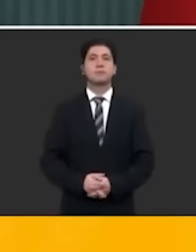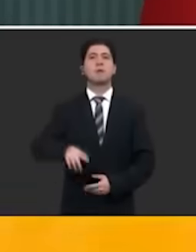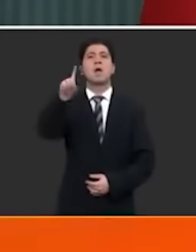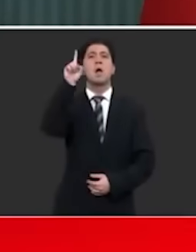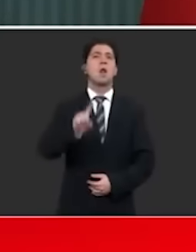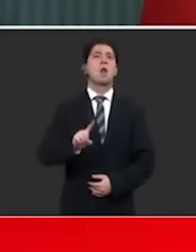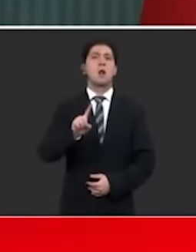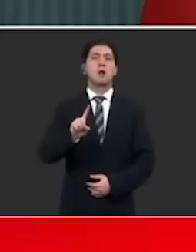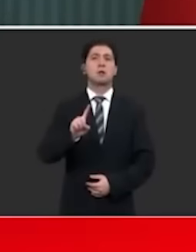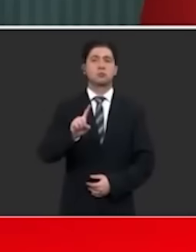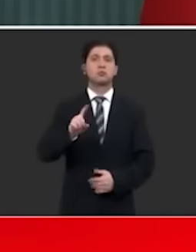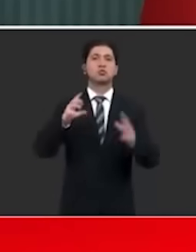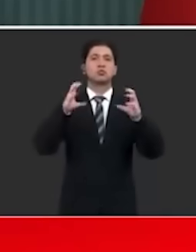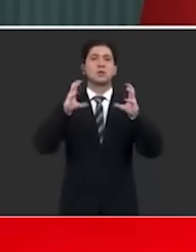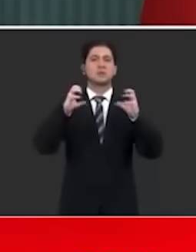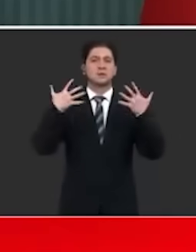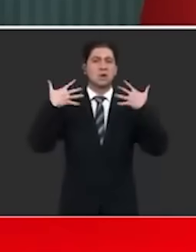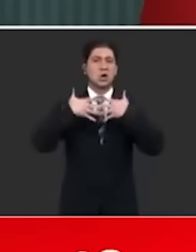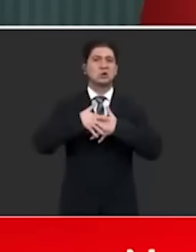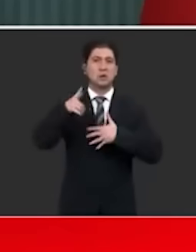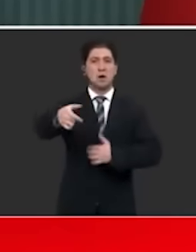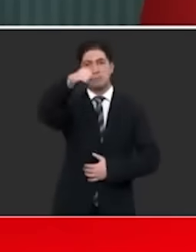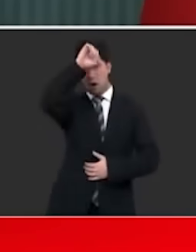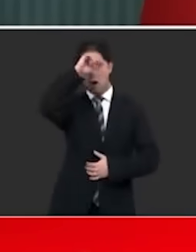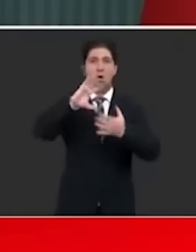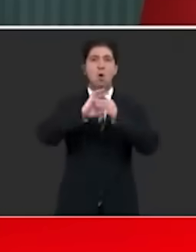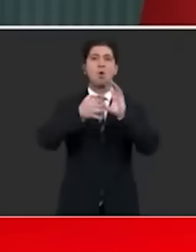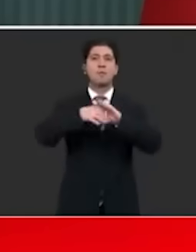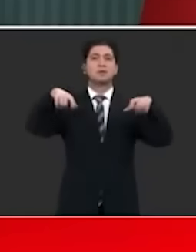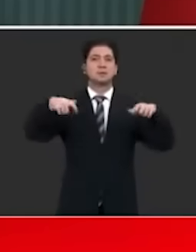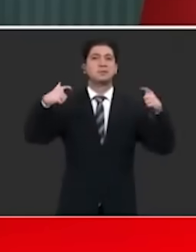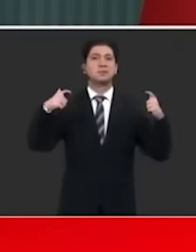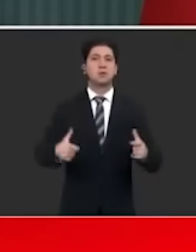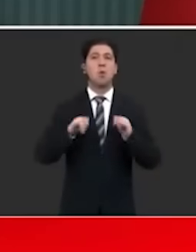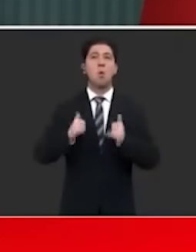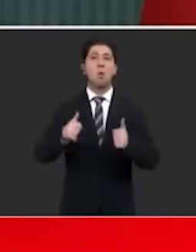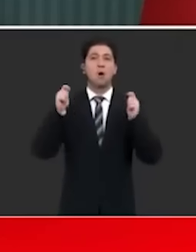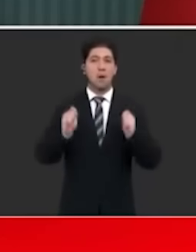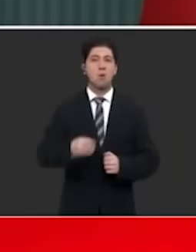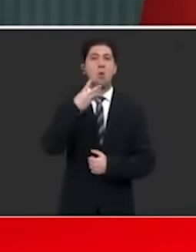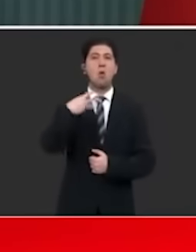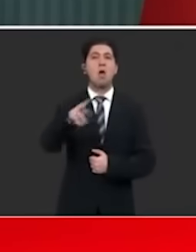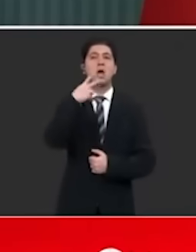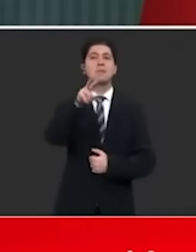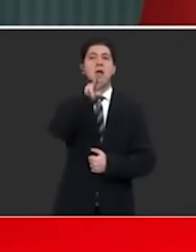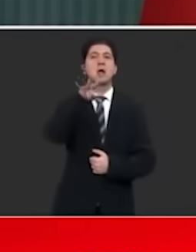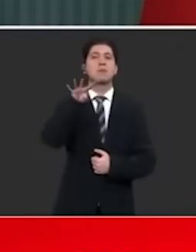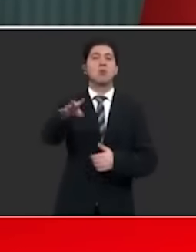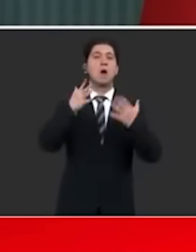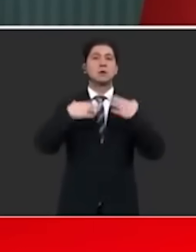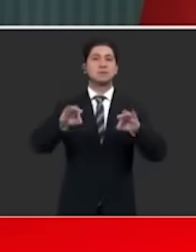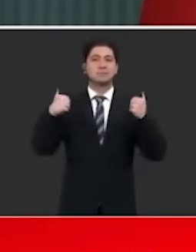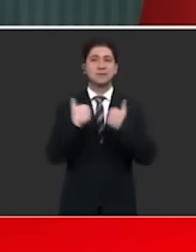Öncelikle cumartesi gecesi Berlin Olimpiyat Stadı'nda oynanan Euro 2024 hazırlık